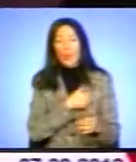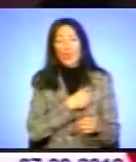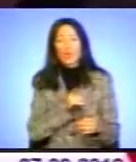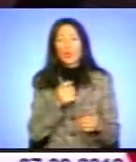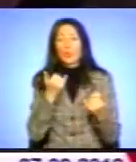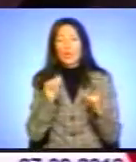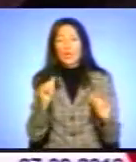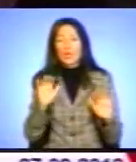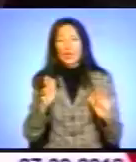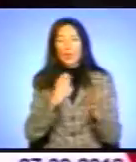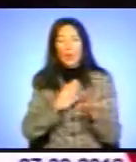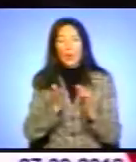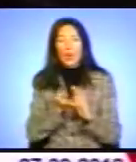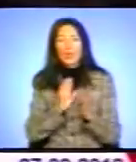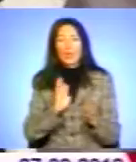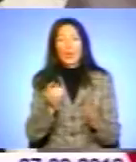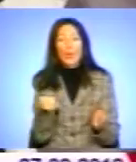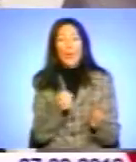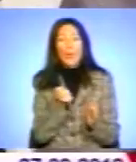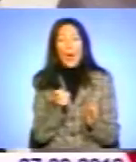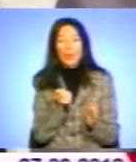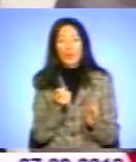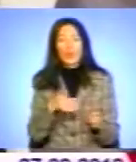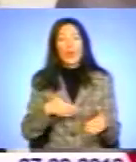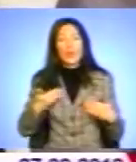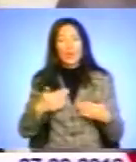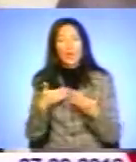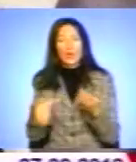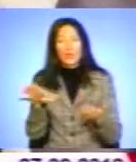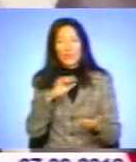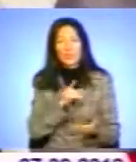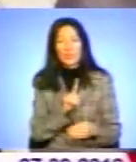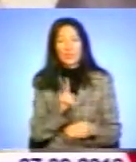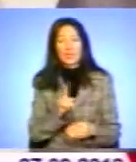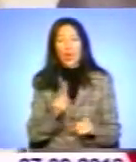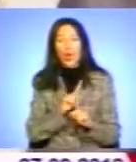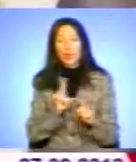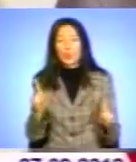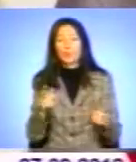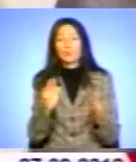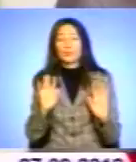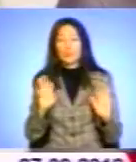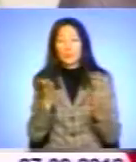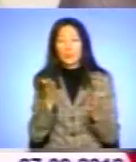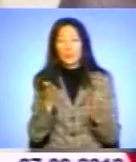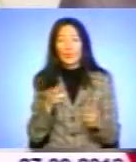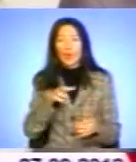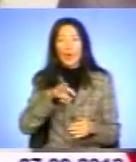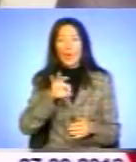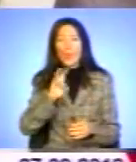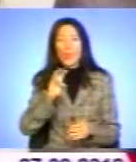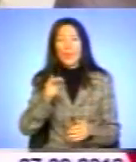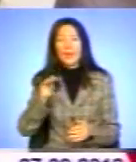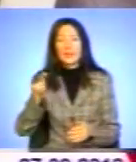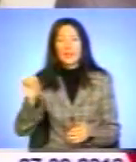ситуацій траплялося якнайменше. Я вітаю всіх з особливою подією на Монастирищині –